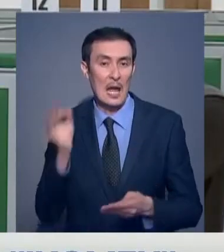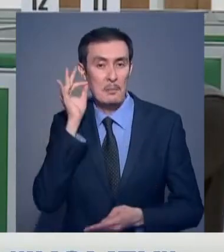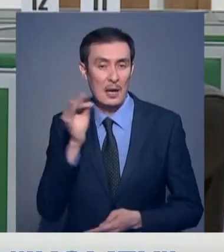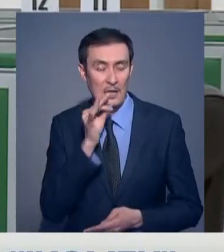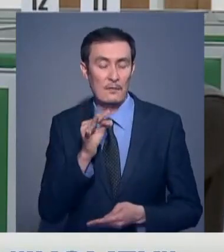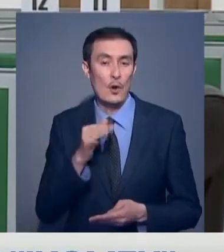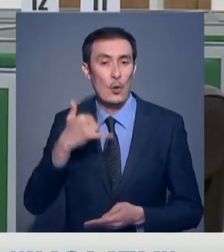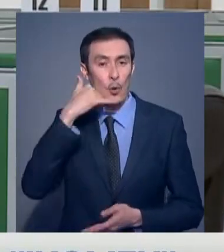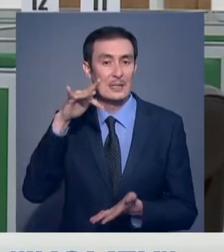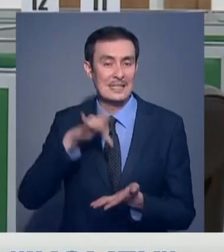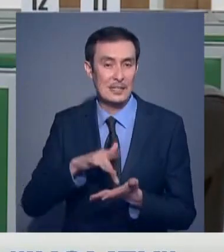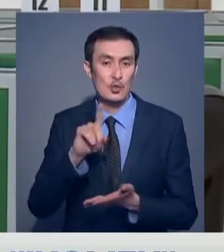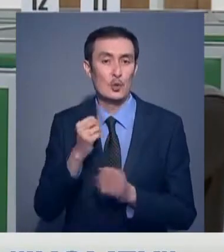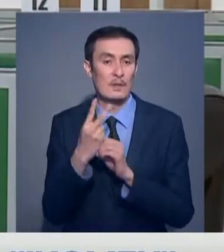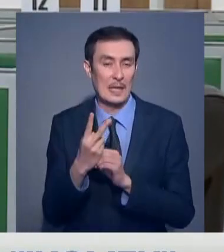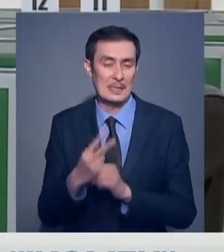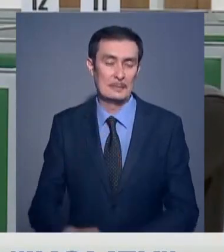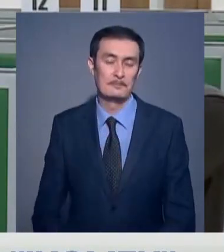в колл-центре